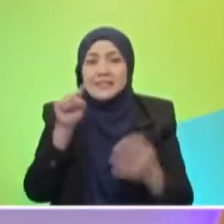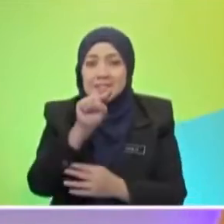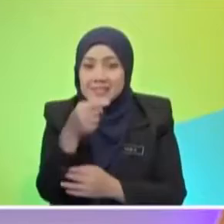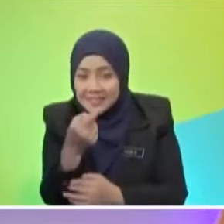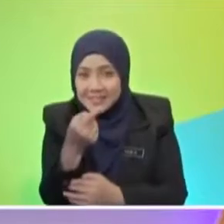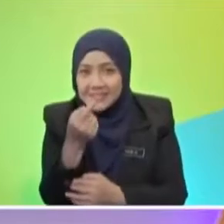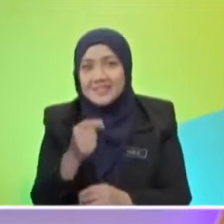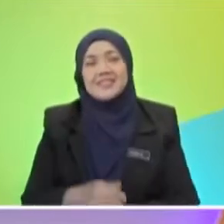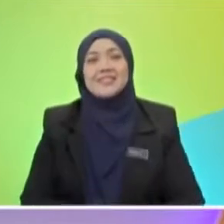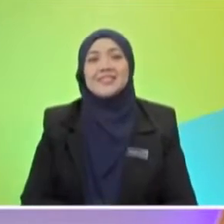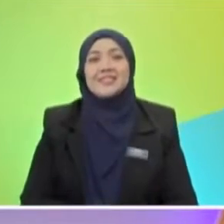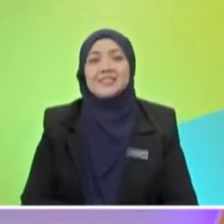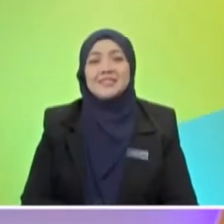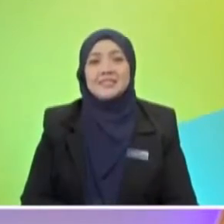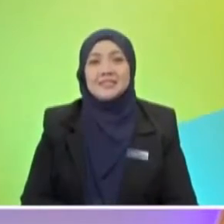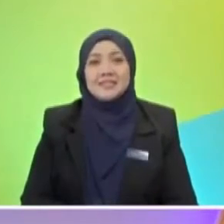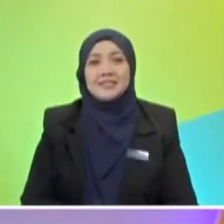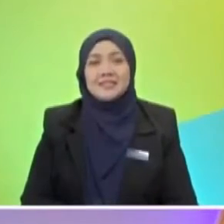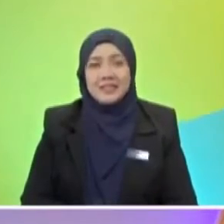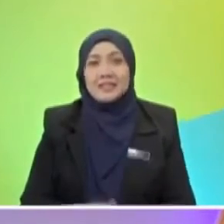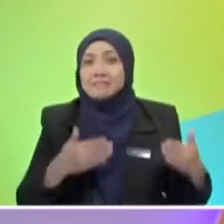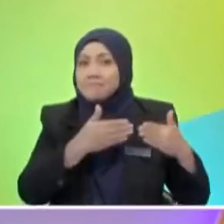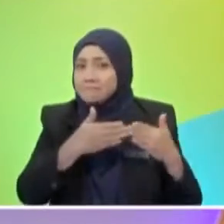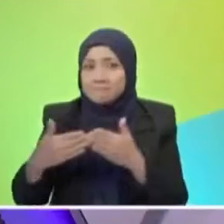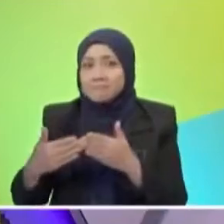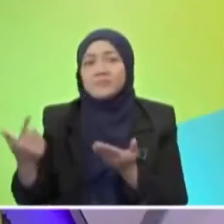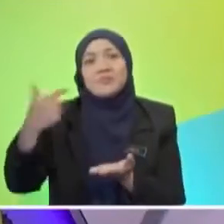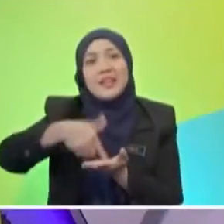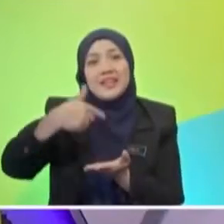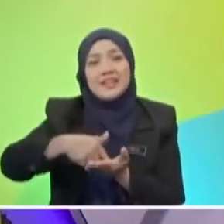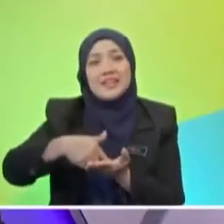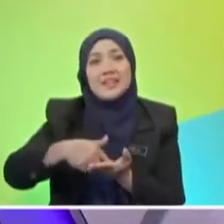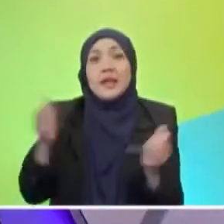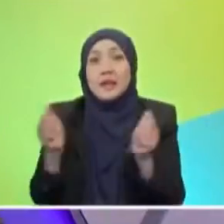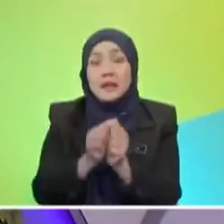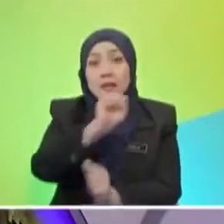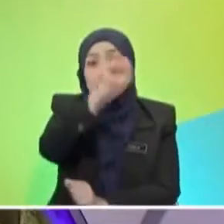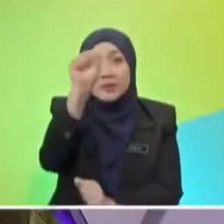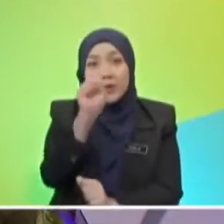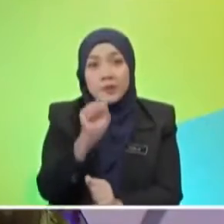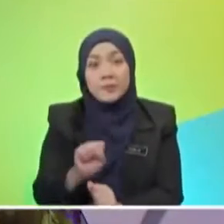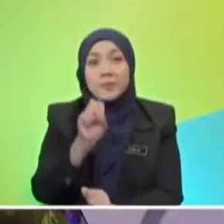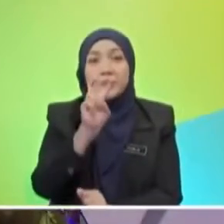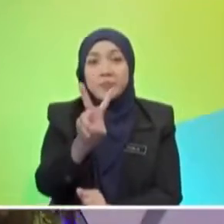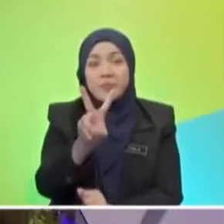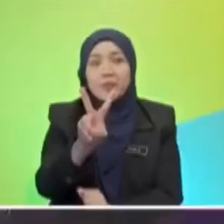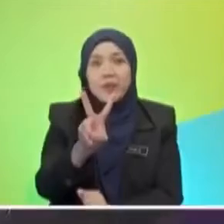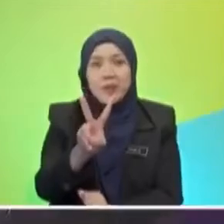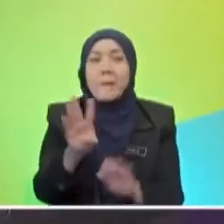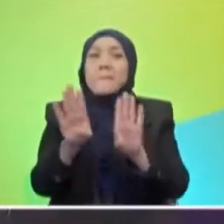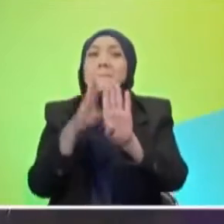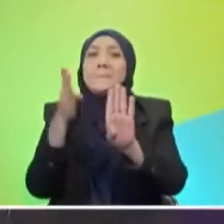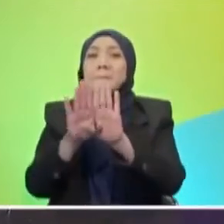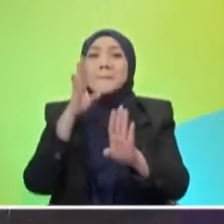kesilapan. Baik, kita teruskan dengan soalan yang kedua. Aci, aci,